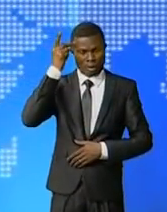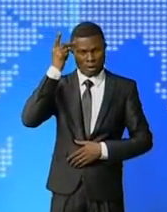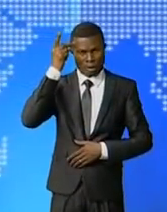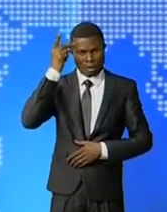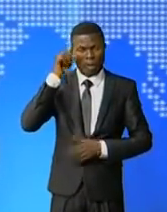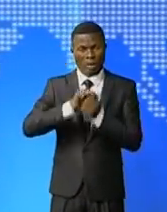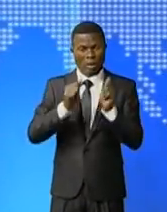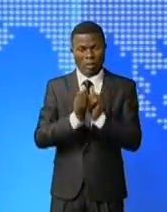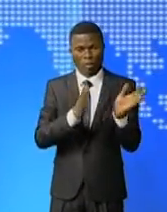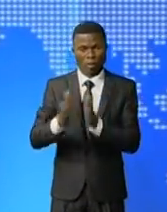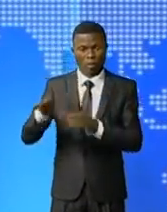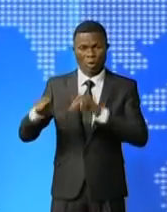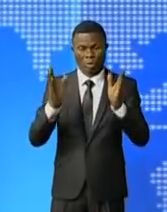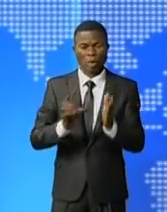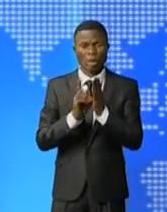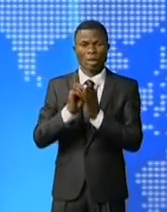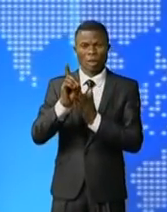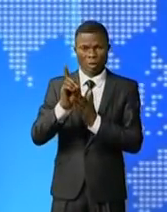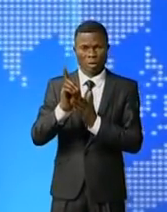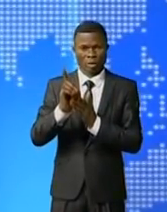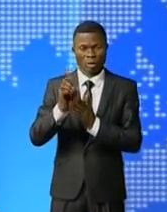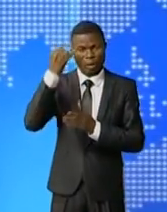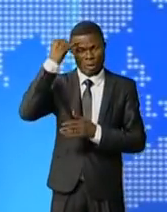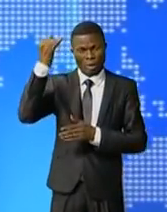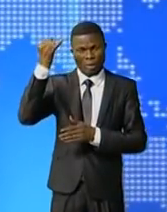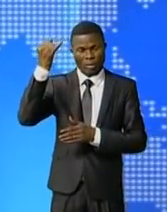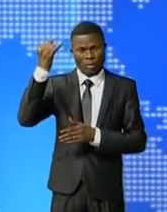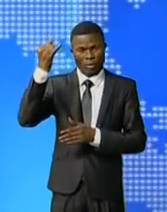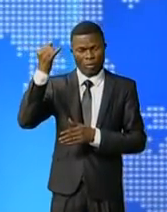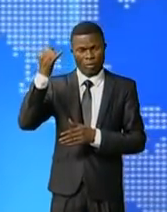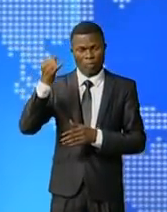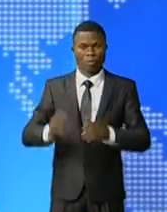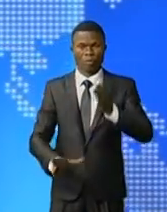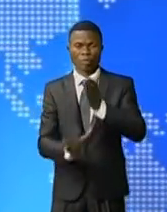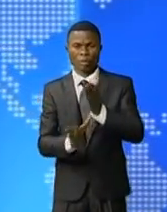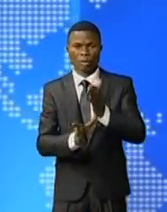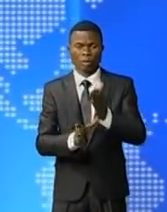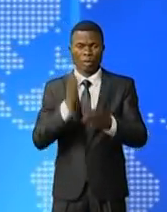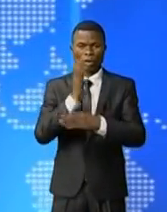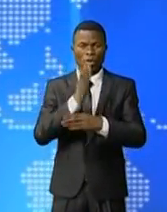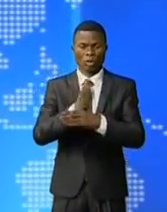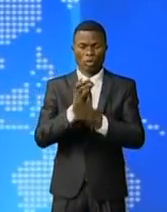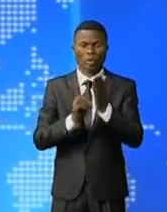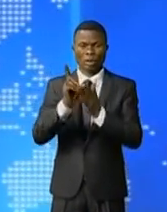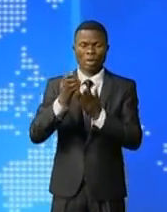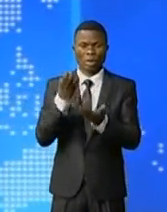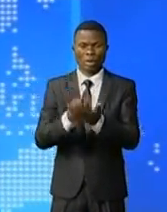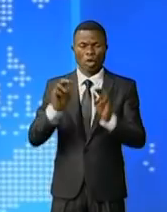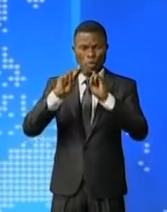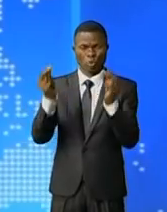session destinée aux acteurs de développement à l'initiative de l'assistant conseil de développement économique, une